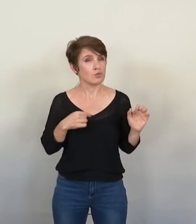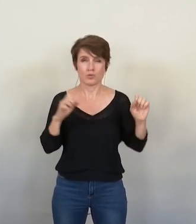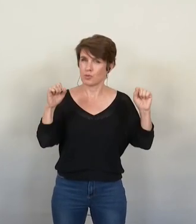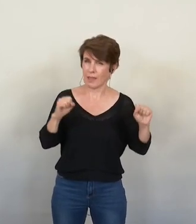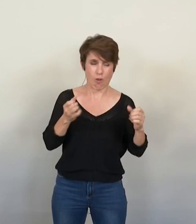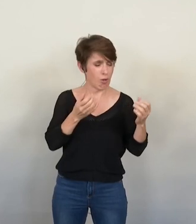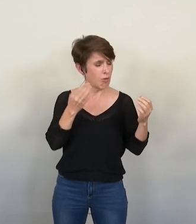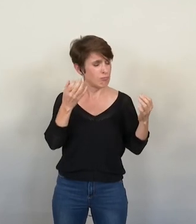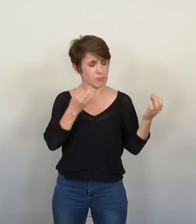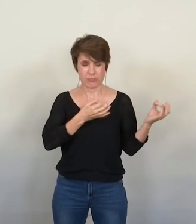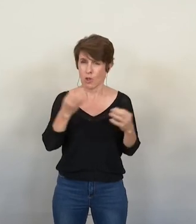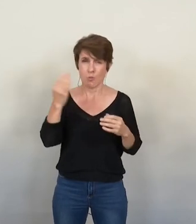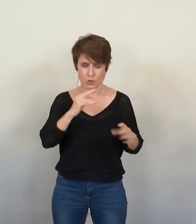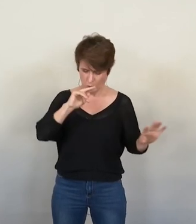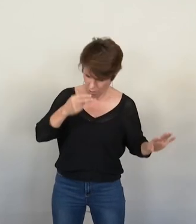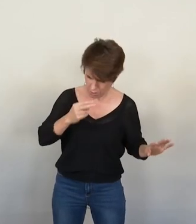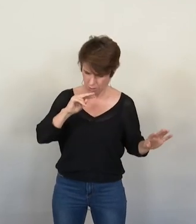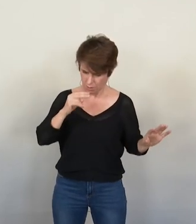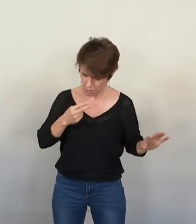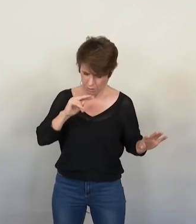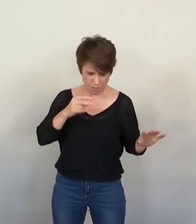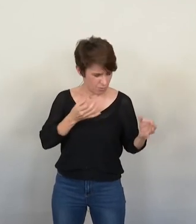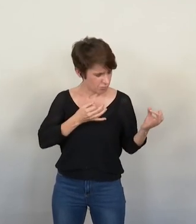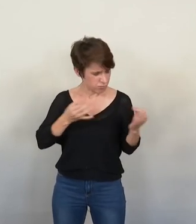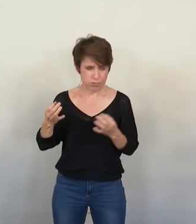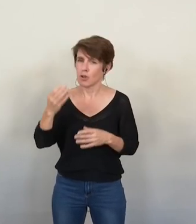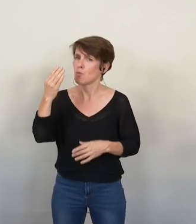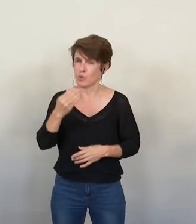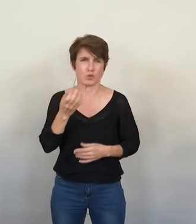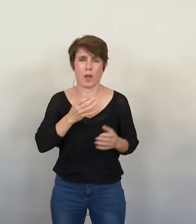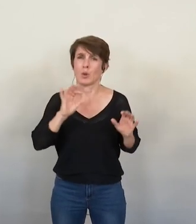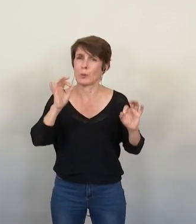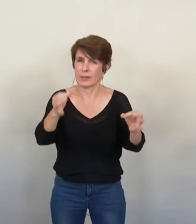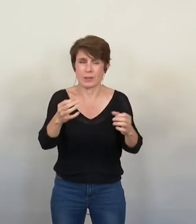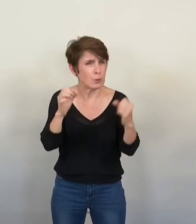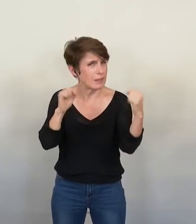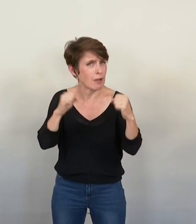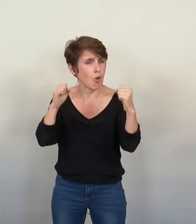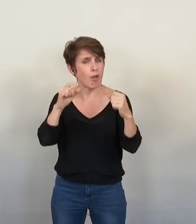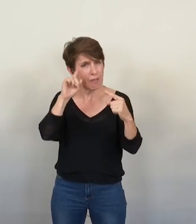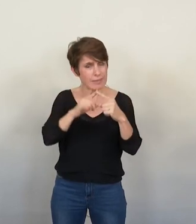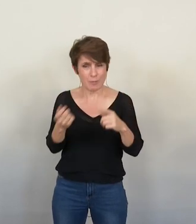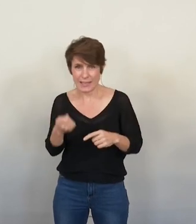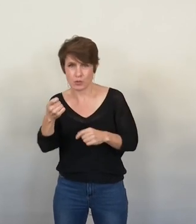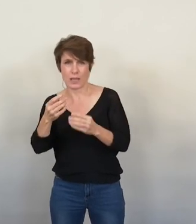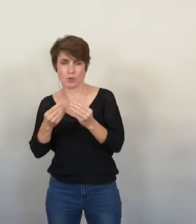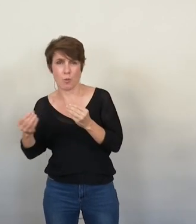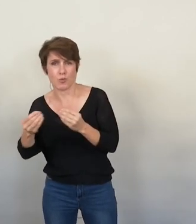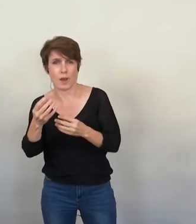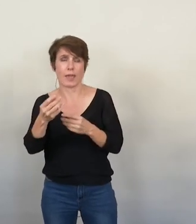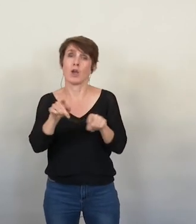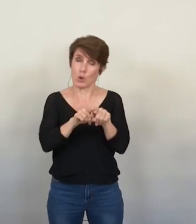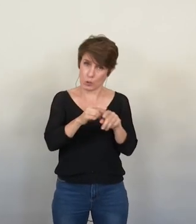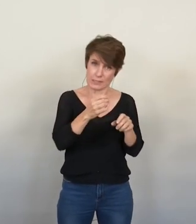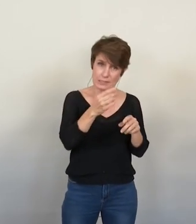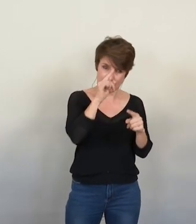permanente je crois qu' est aussi consubstantielle à la fois desmarche de d'éducation populaire et également d'ailleurs au travail social qui est fait dans les